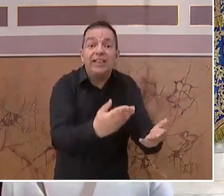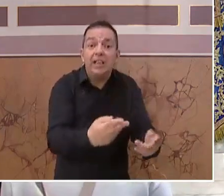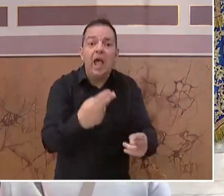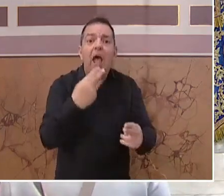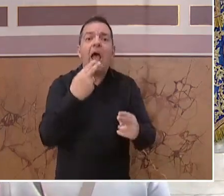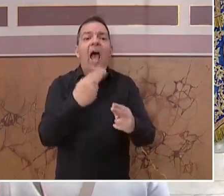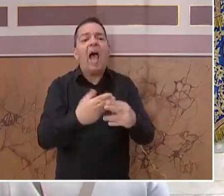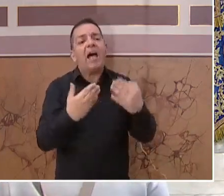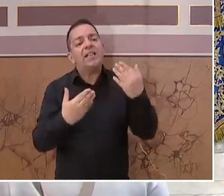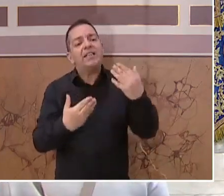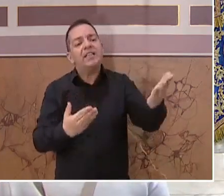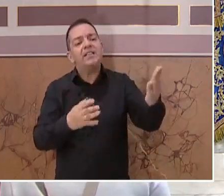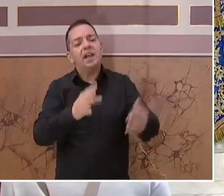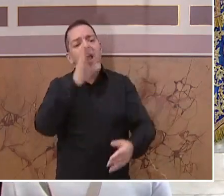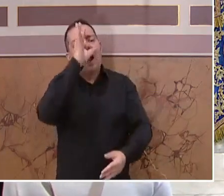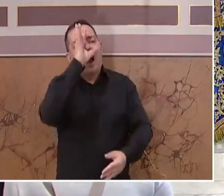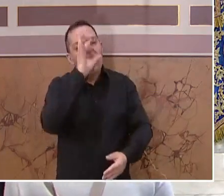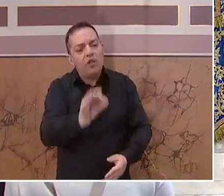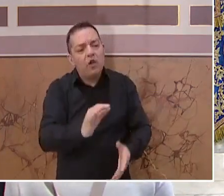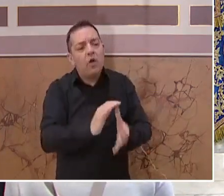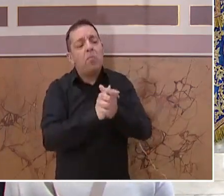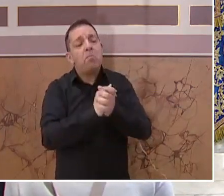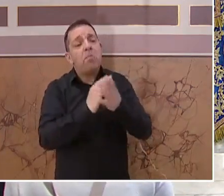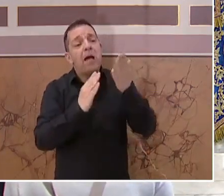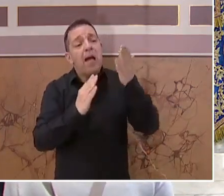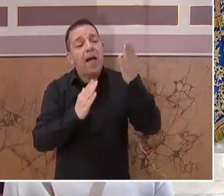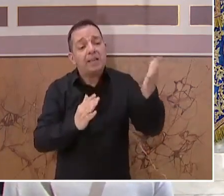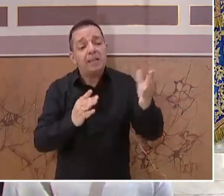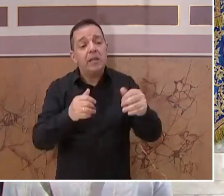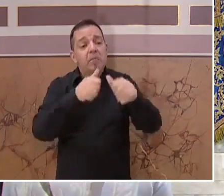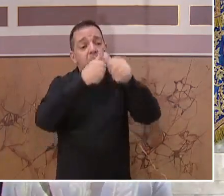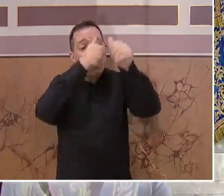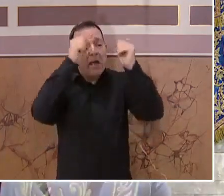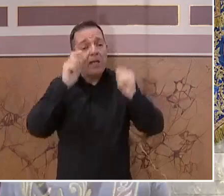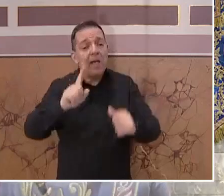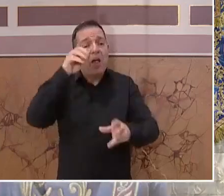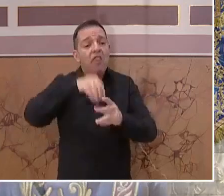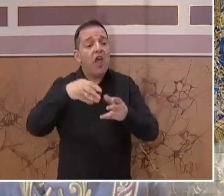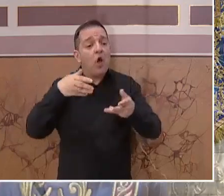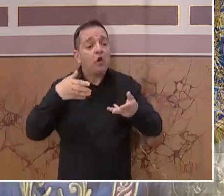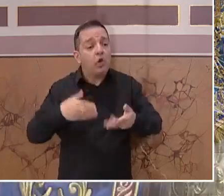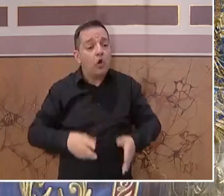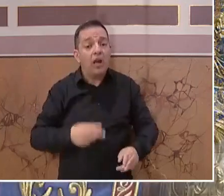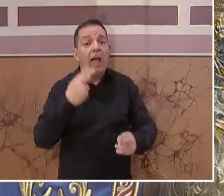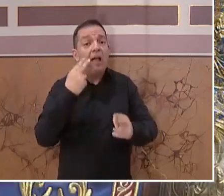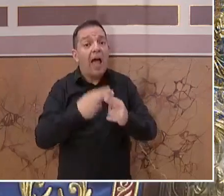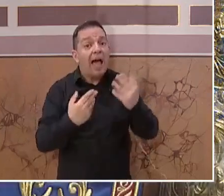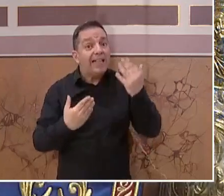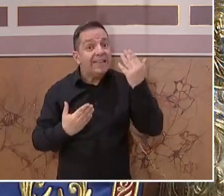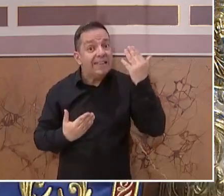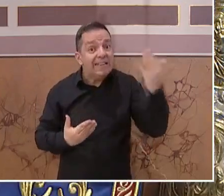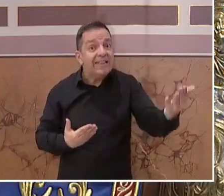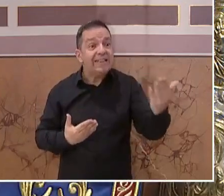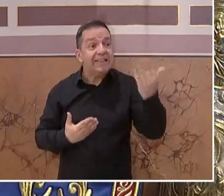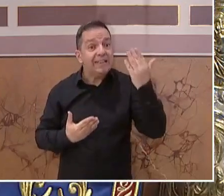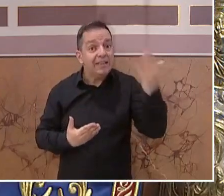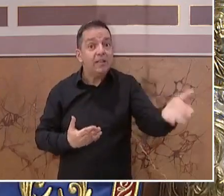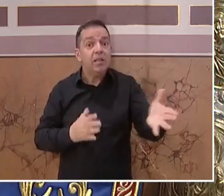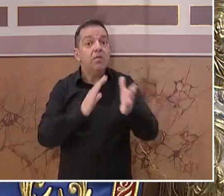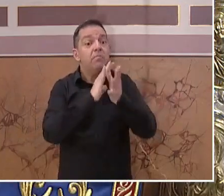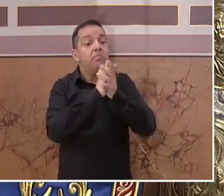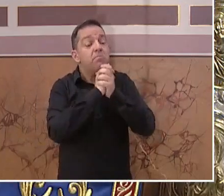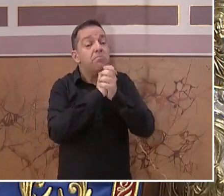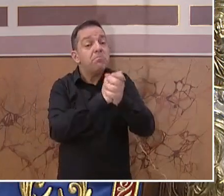Θεοτόκον, την αημακάριστον», δηλαδή αυτήν που πάντοτε